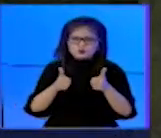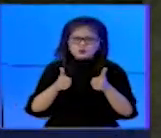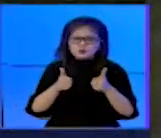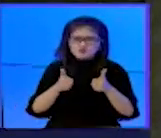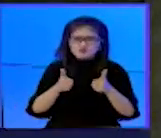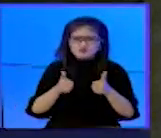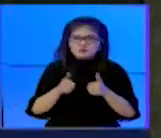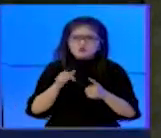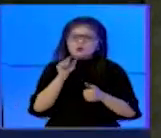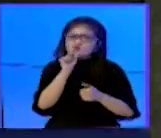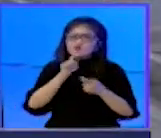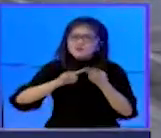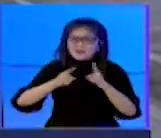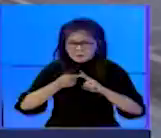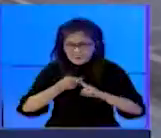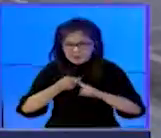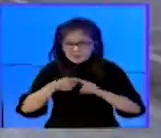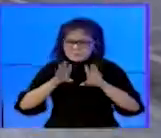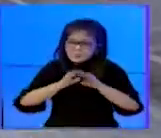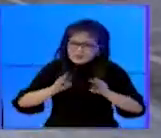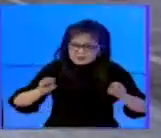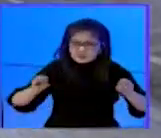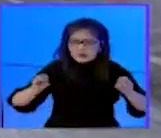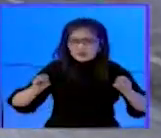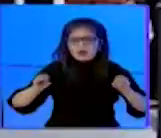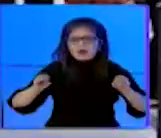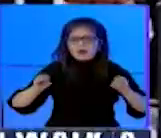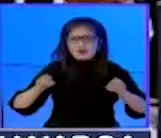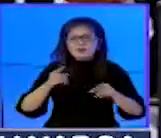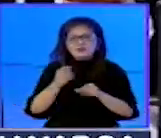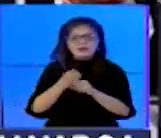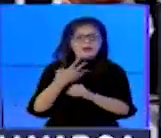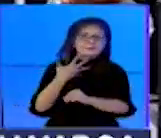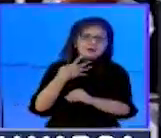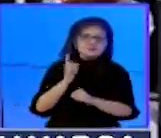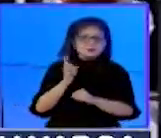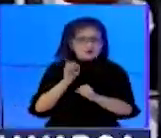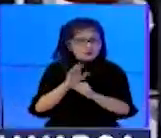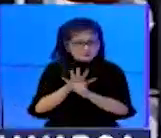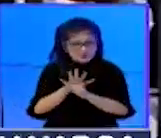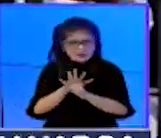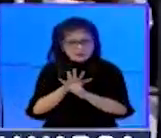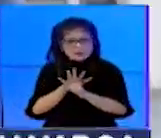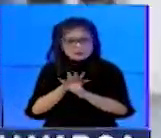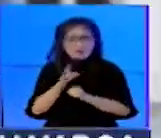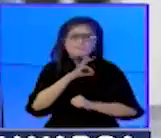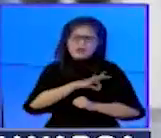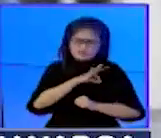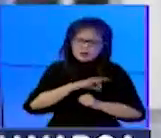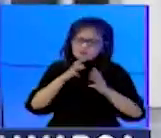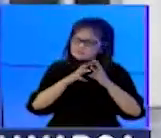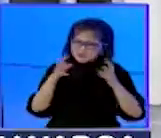bagi teman-teman, mungkin bagi karyawan yang mereka terdampak imbas corona ini, akhirnya bermanfaat sekali.